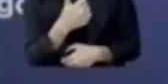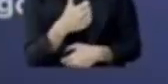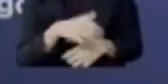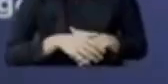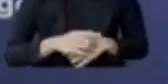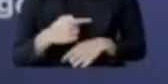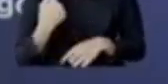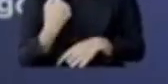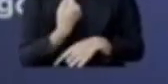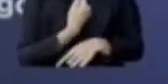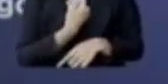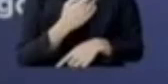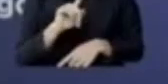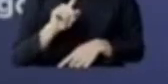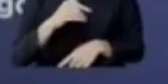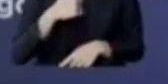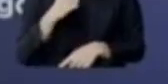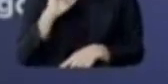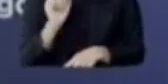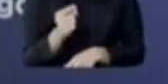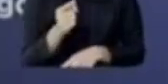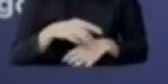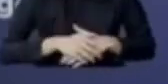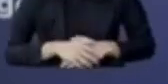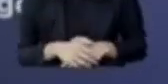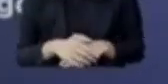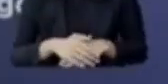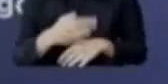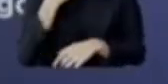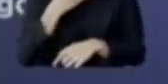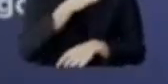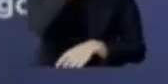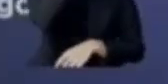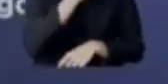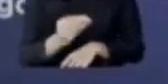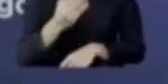Kita pasti mampu menangani permasalahan ini. Selamat sore dan terima kasih.